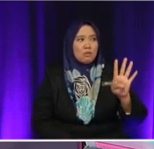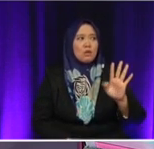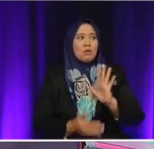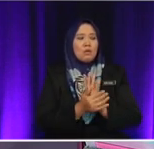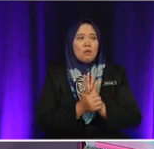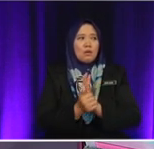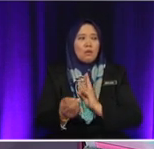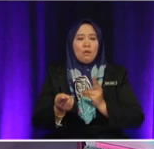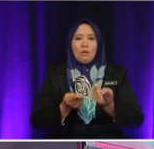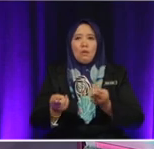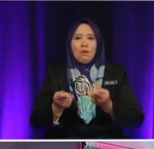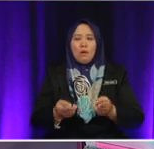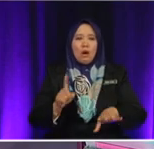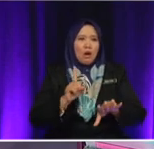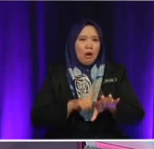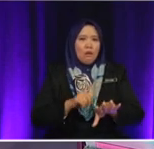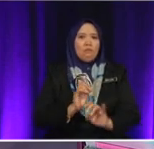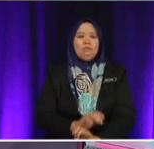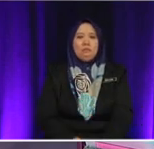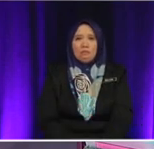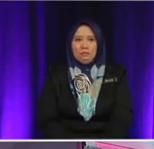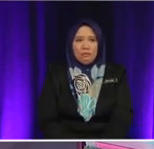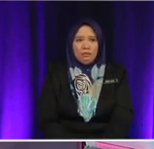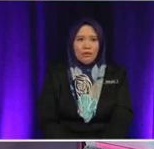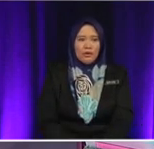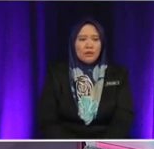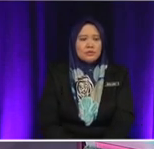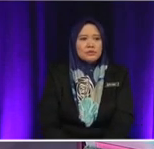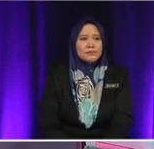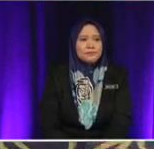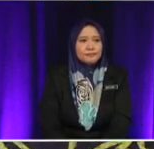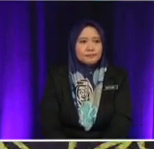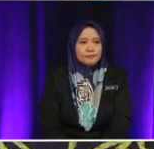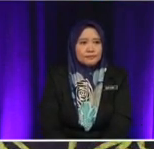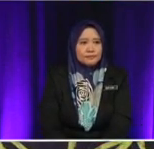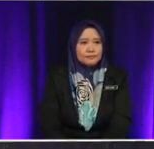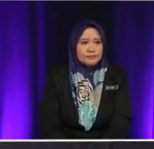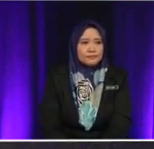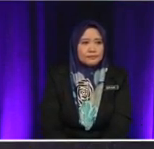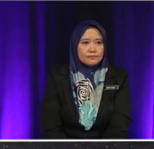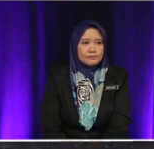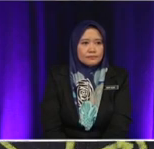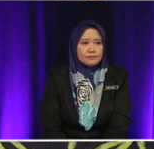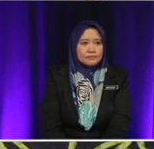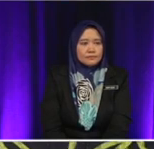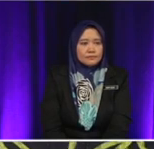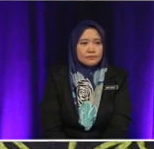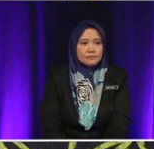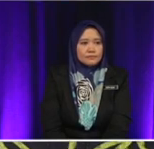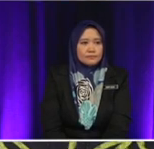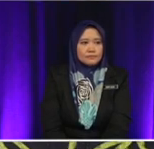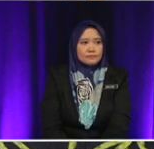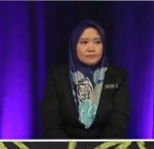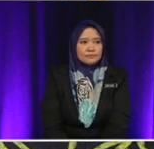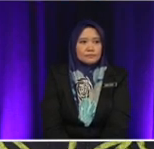Jadi dua kemahiran ini, siapa yang boleh kongsikan dengan cikgu, dengan kawan-kawan lain? Alisa. Okay.